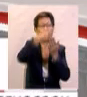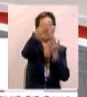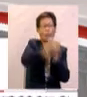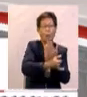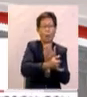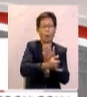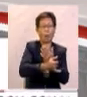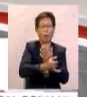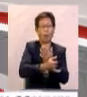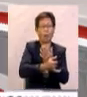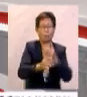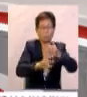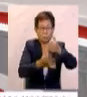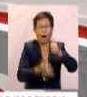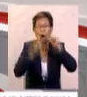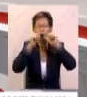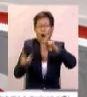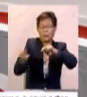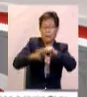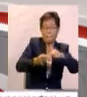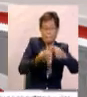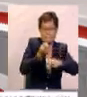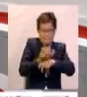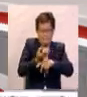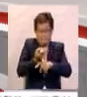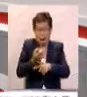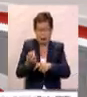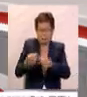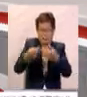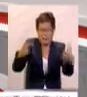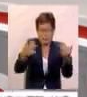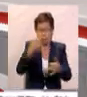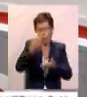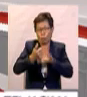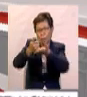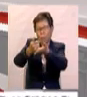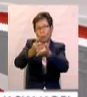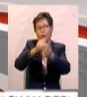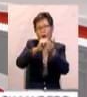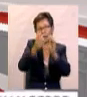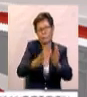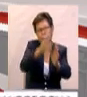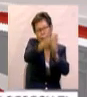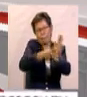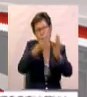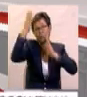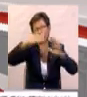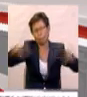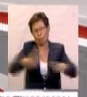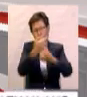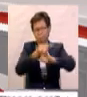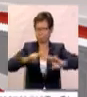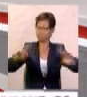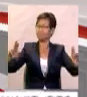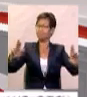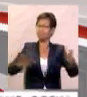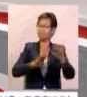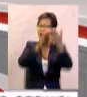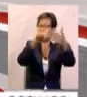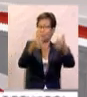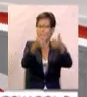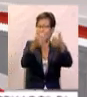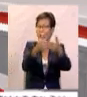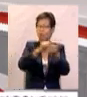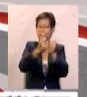Projek pendanaan awam tambah emas dilancarkan hari ini bagi membantu atlet Paralimpik negara melakukan persediaan menghadapi